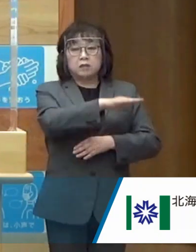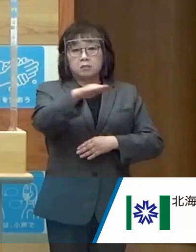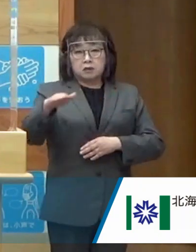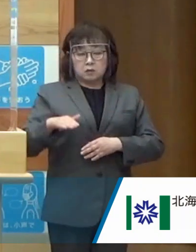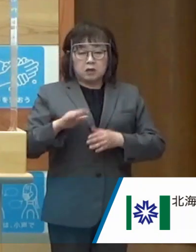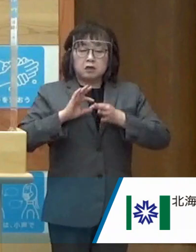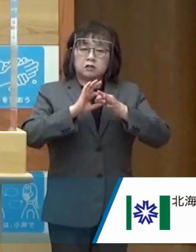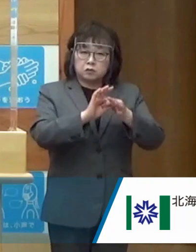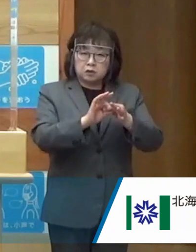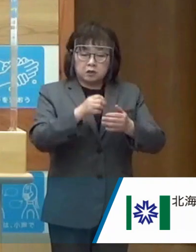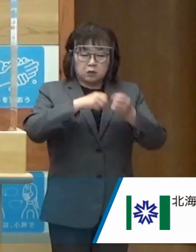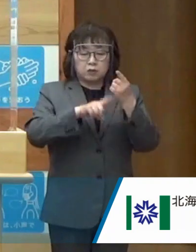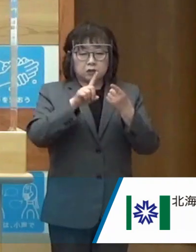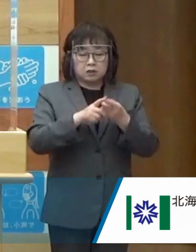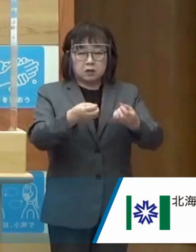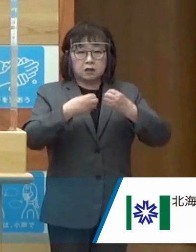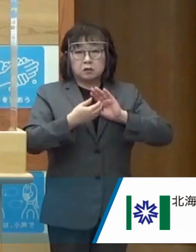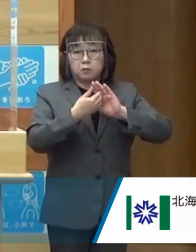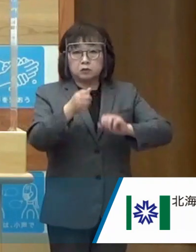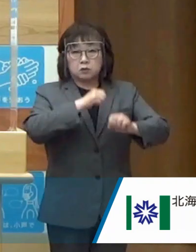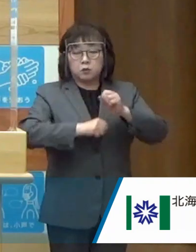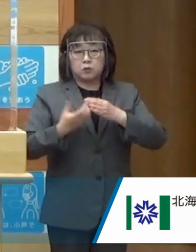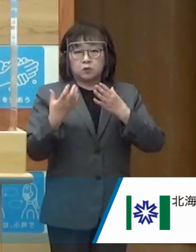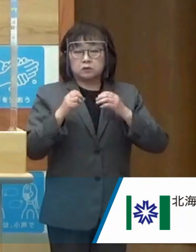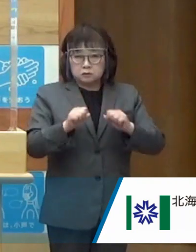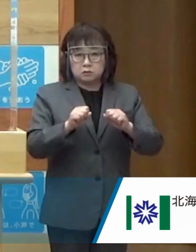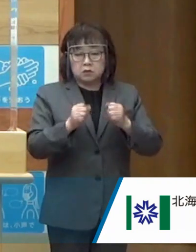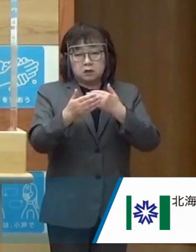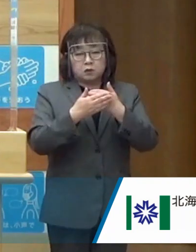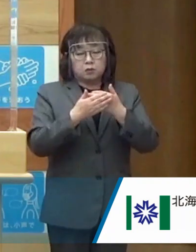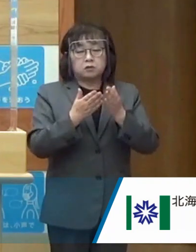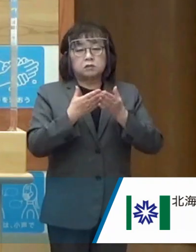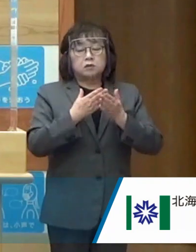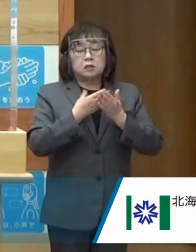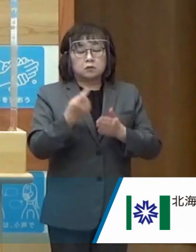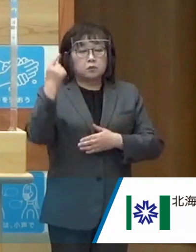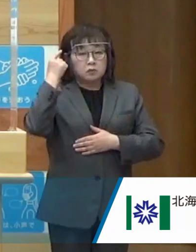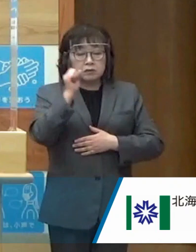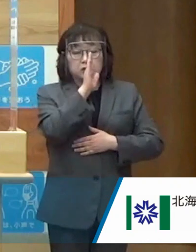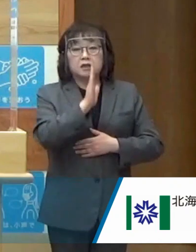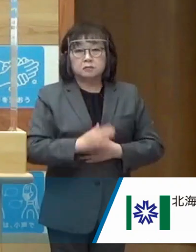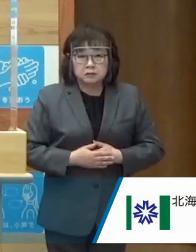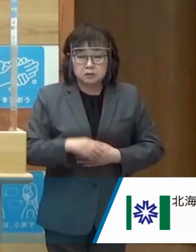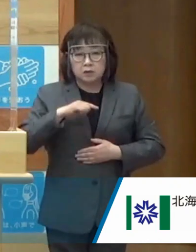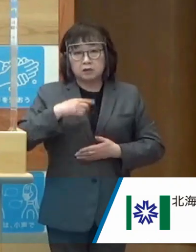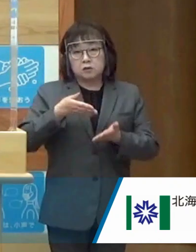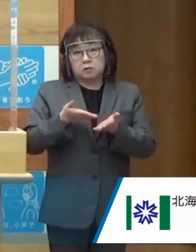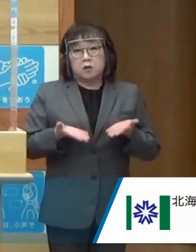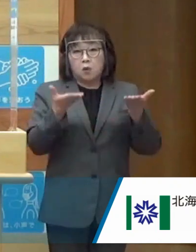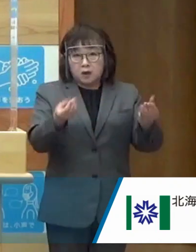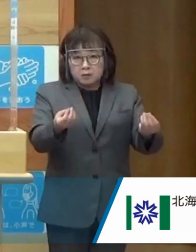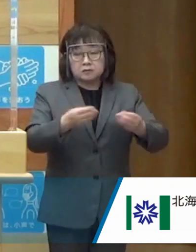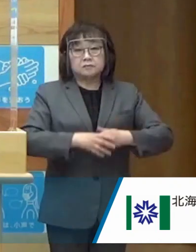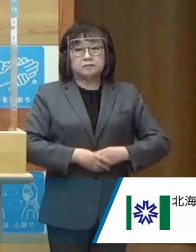には引き続き基本的な感染防止行動の徹底、ご協力をいただきますようお願い申し上げます。私からは以上です。